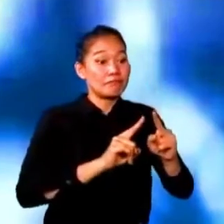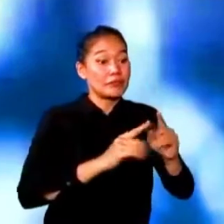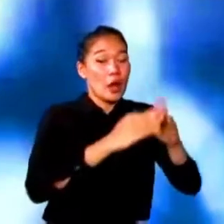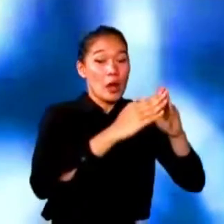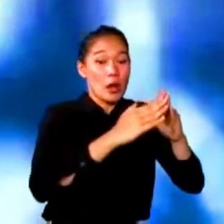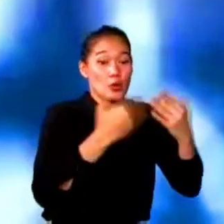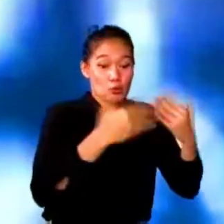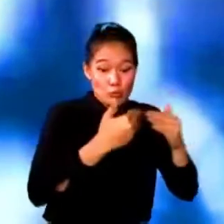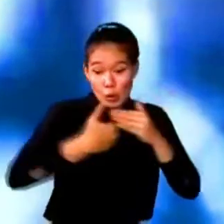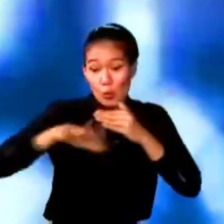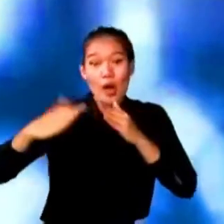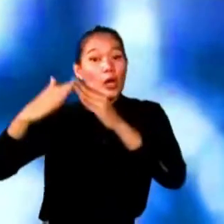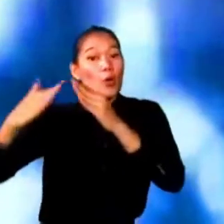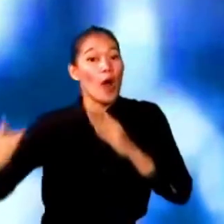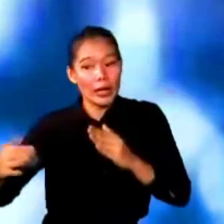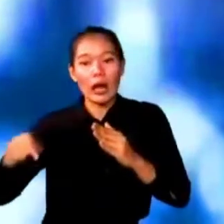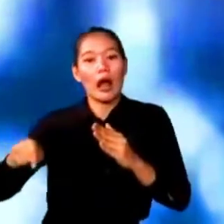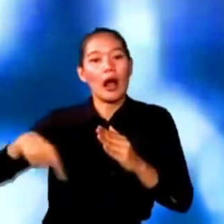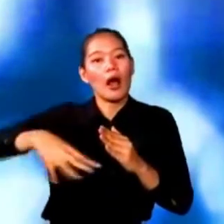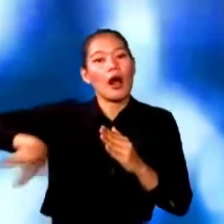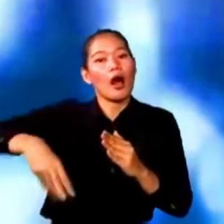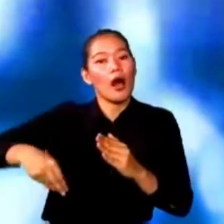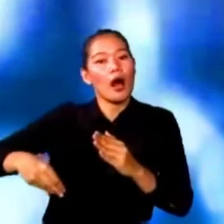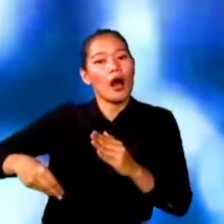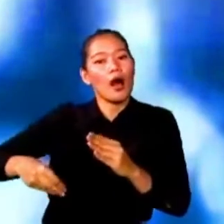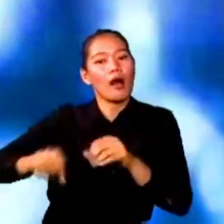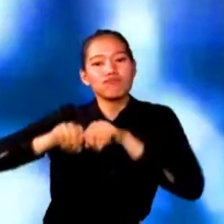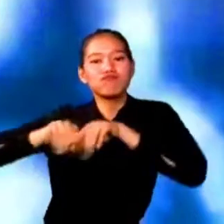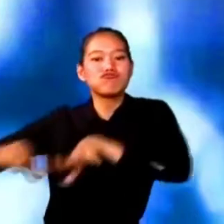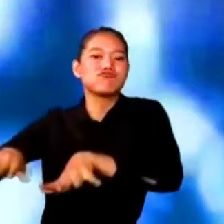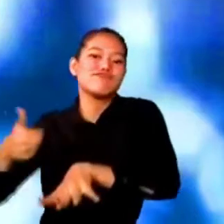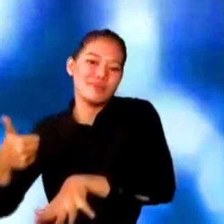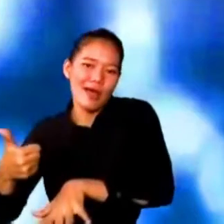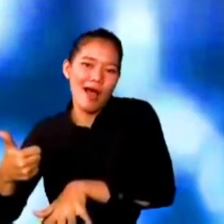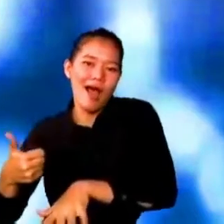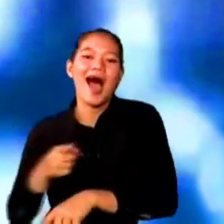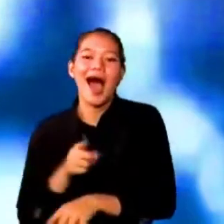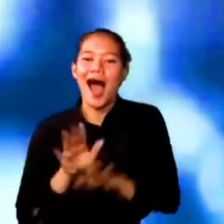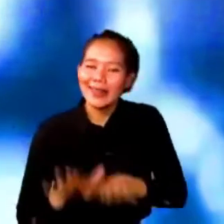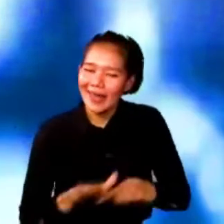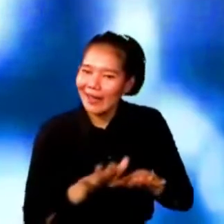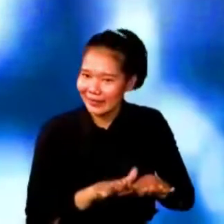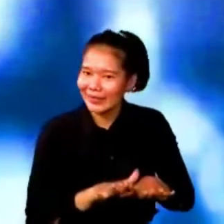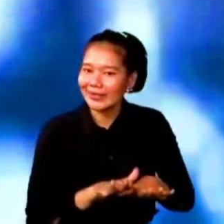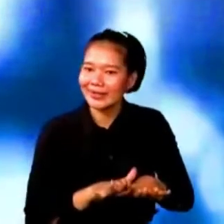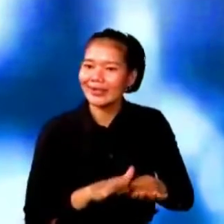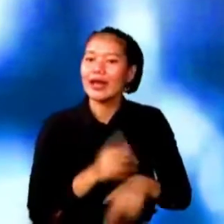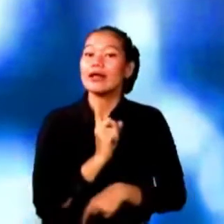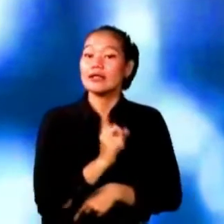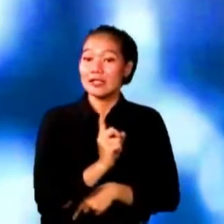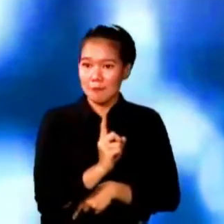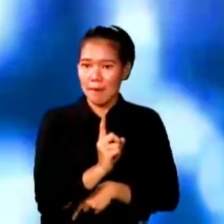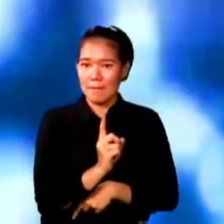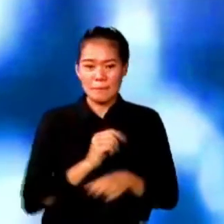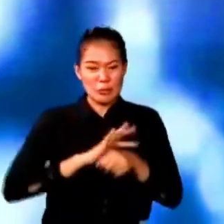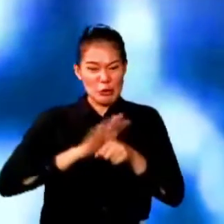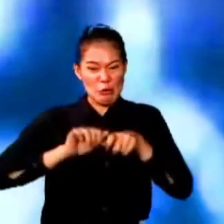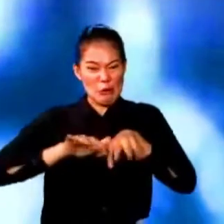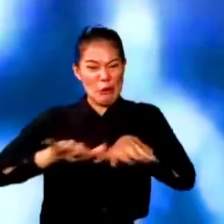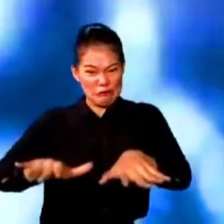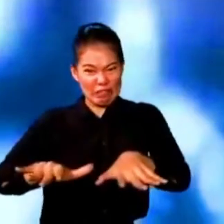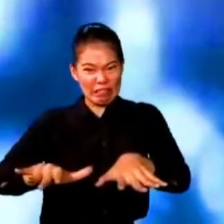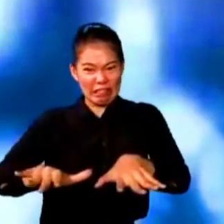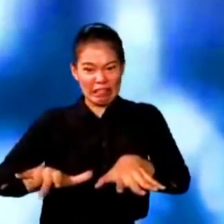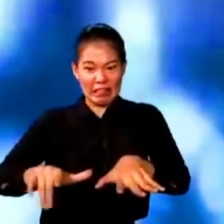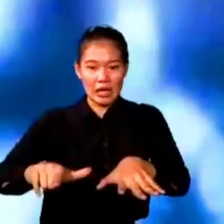rumah ada keluarga keluar masuk itu bisa menularkan jadi hati-hati ya karena uh Teknik ini tidak